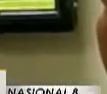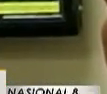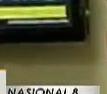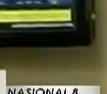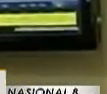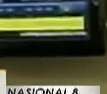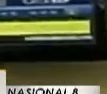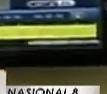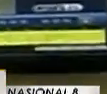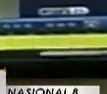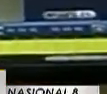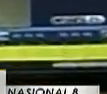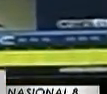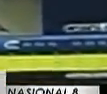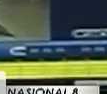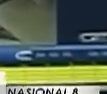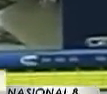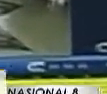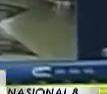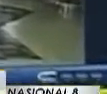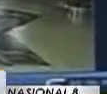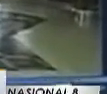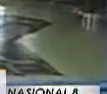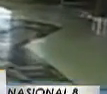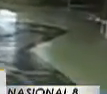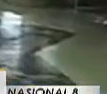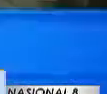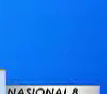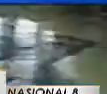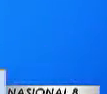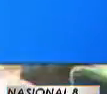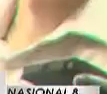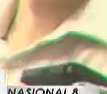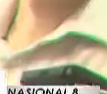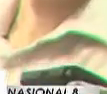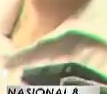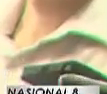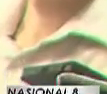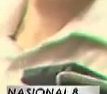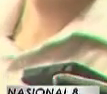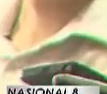Kanak-kanak hilang di Kuching selamat dipulangkan.